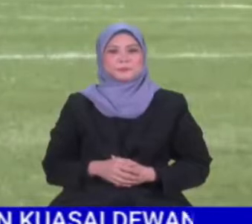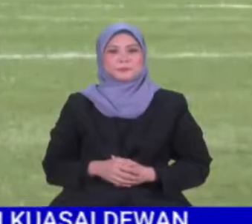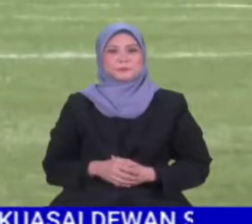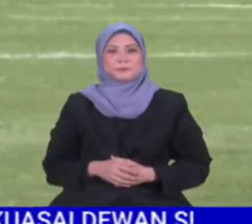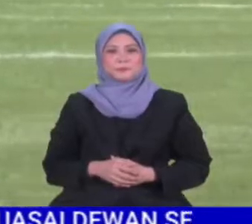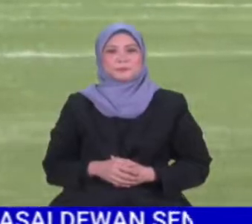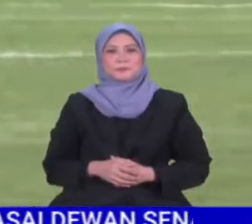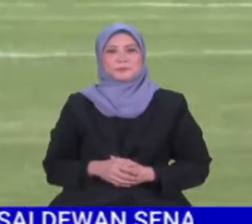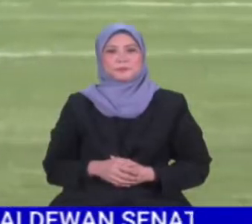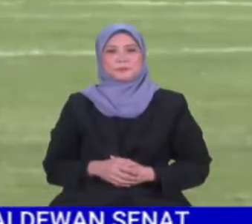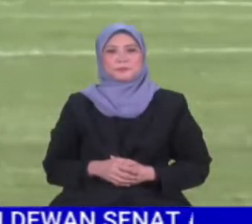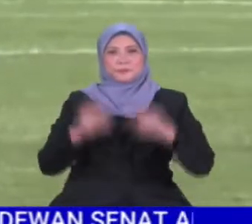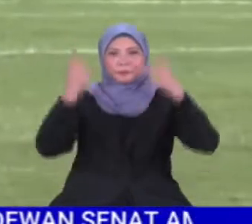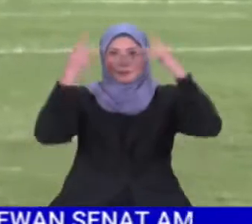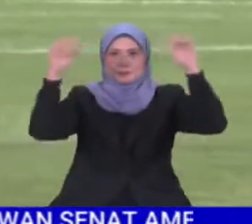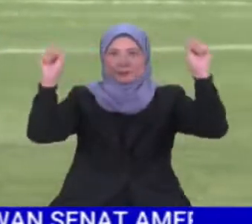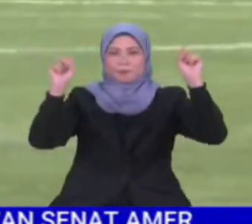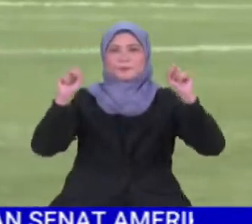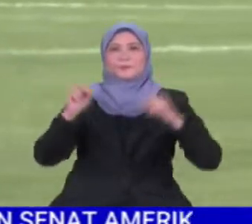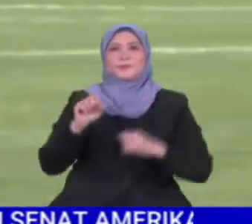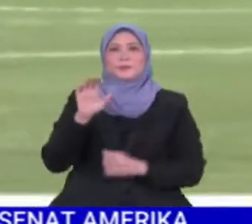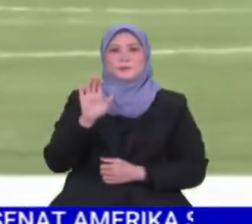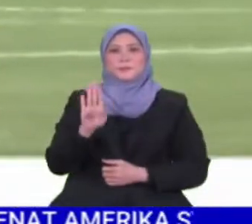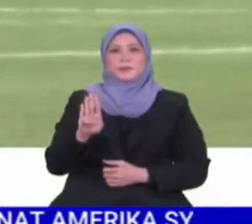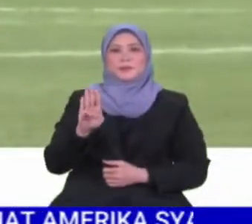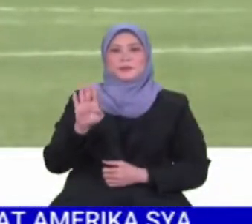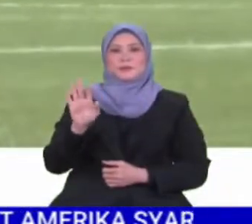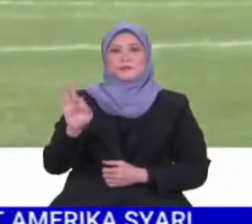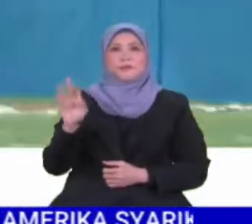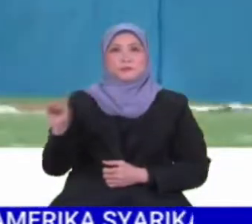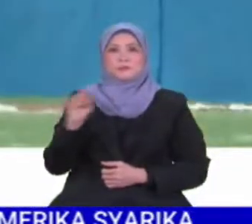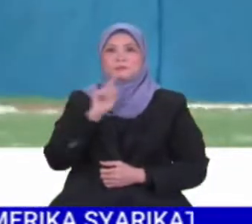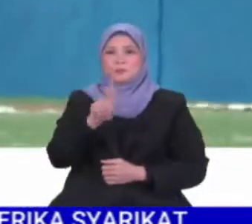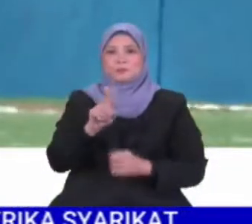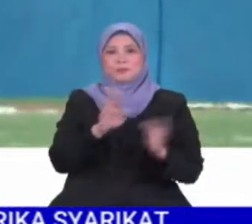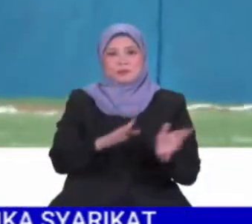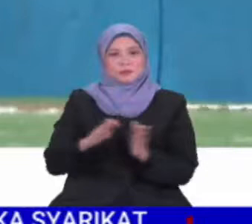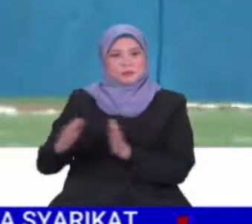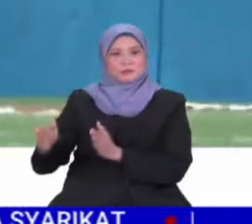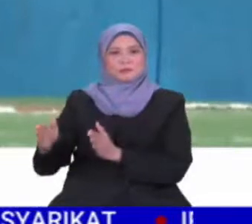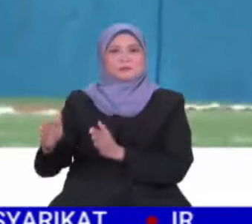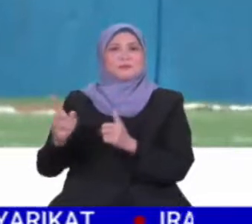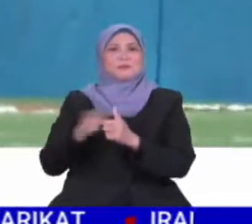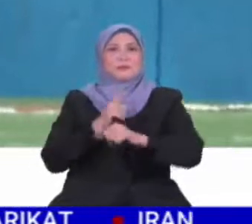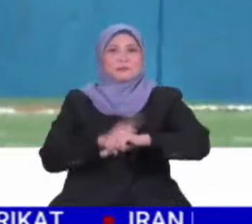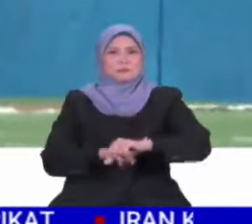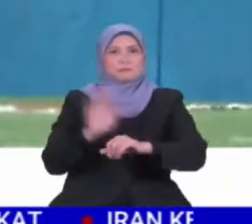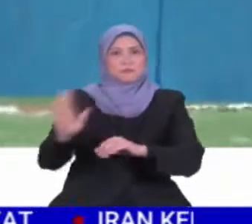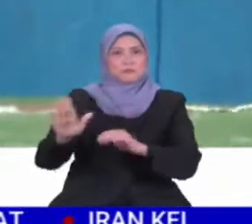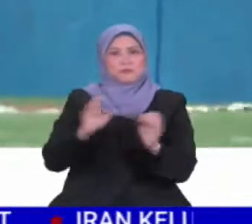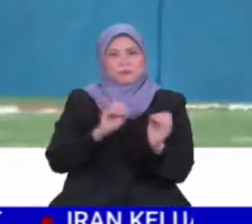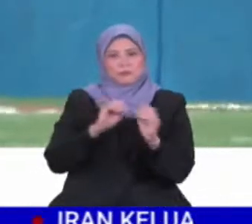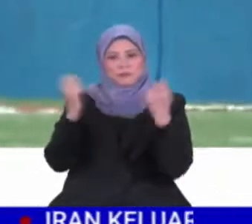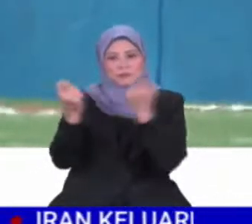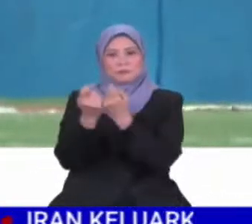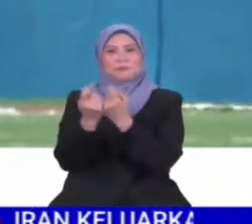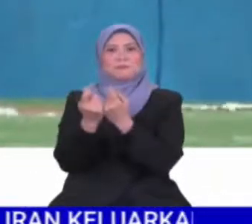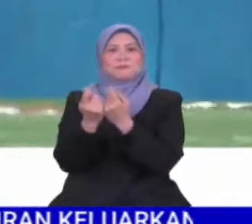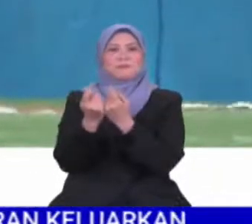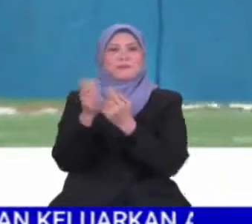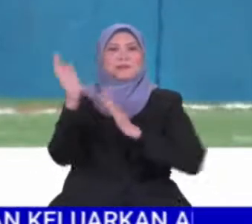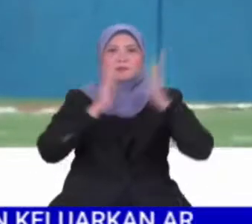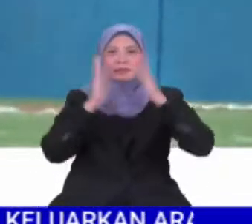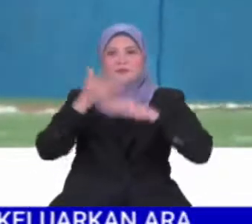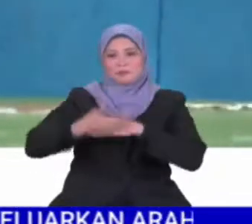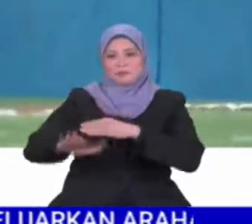2019 jelas presiden bfm Sazali Hussein Ini pertama kali perancangan pertama dilaksanakan mereka kepada skuad kebangsaan